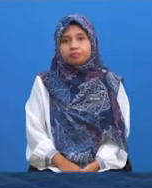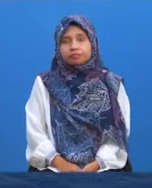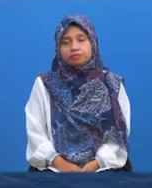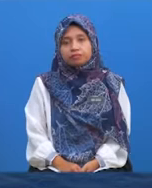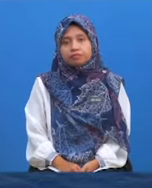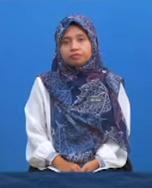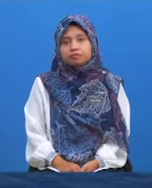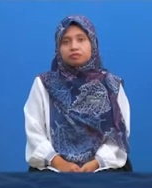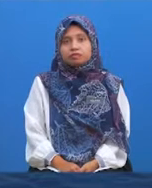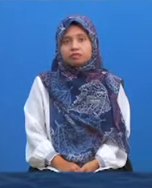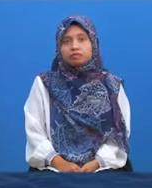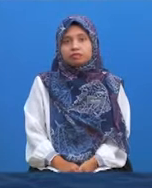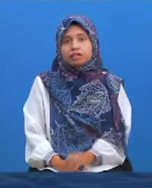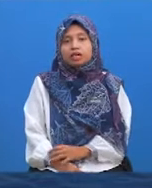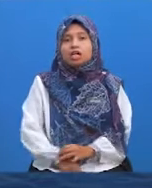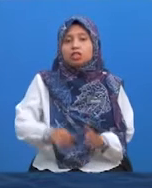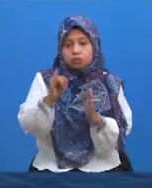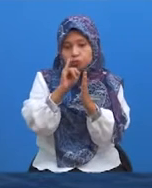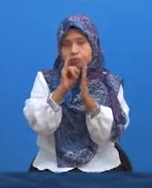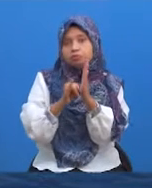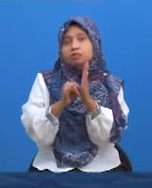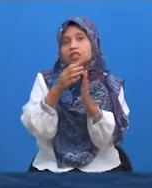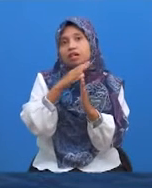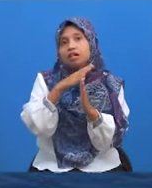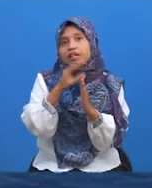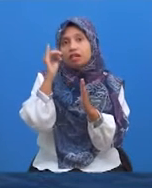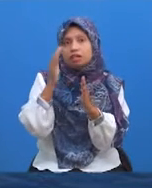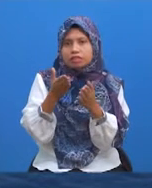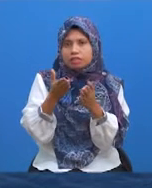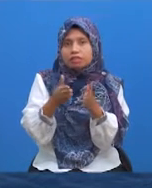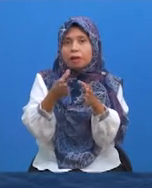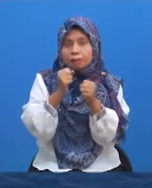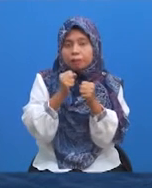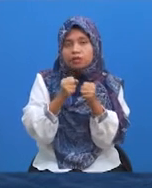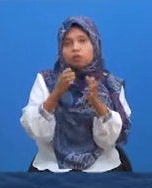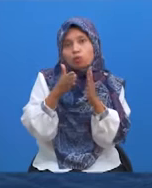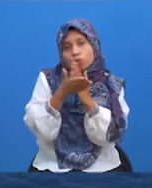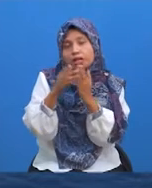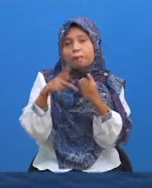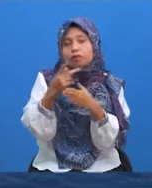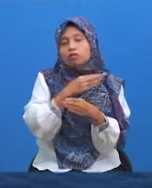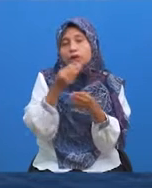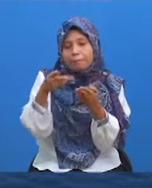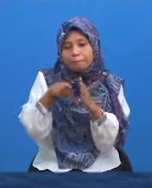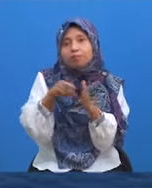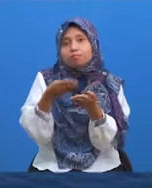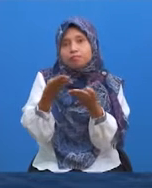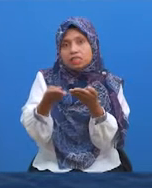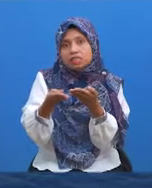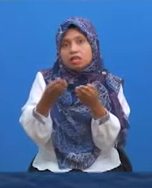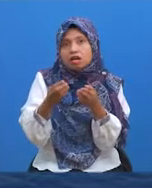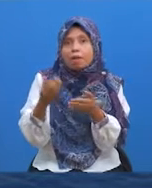jumlah subsidi yang akan dinikmati oleh pengeluaran dan pembeli bergantung kepada keanjalan